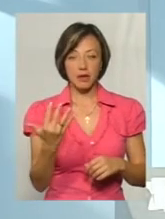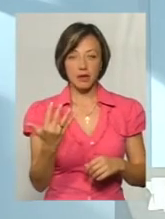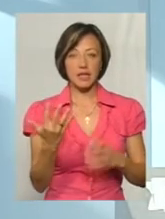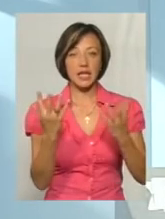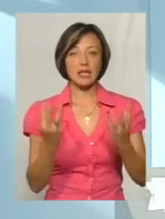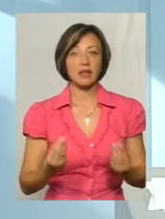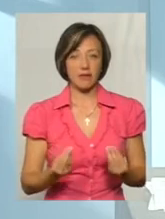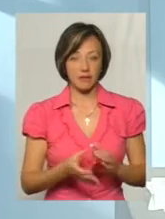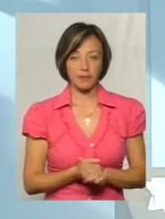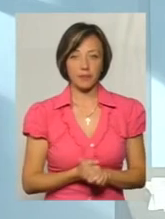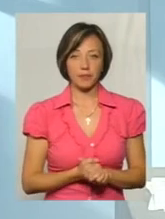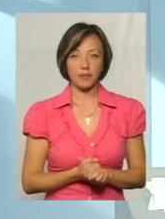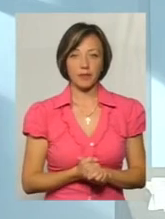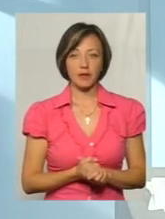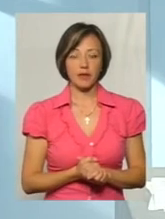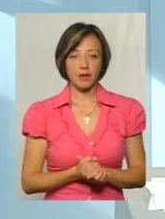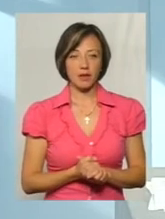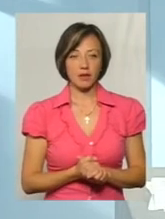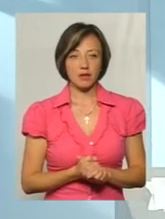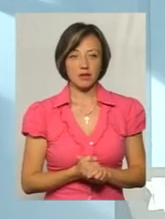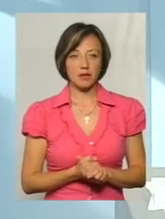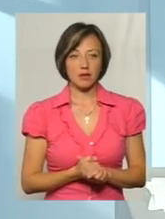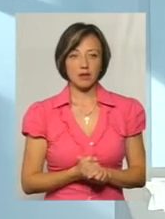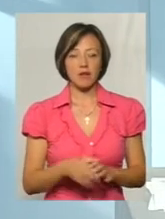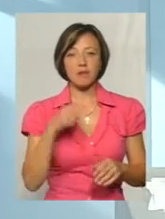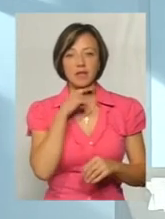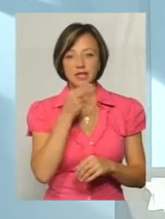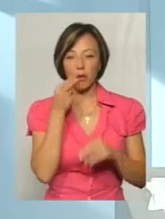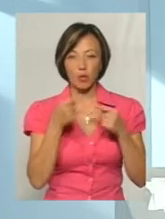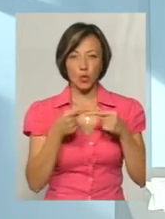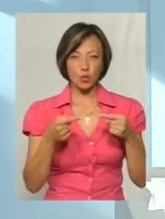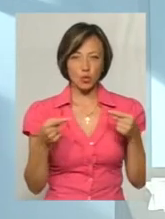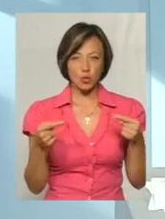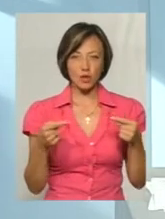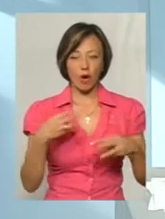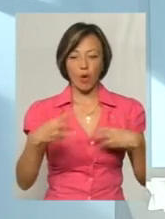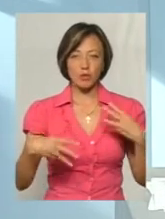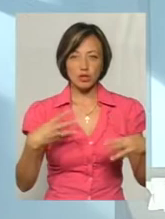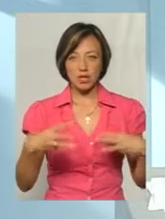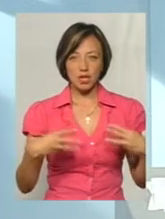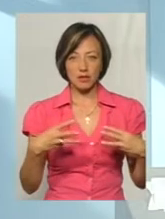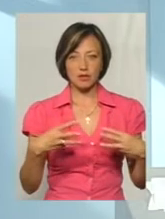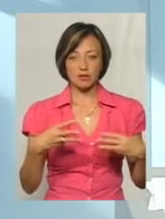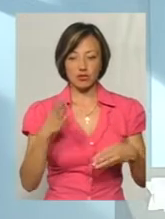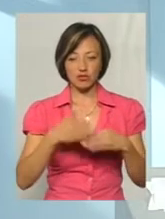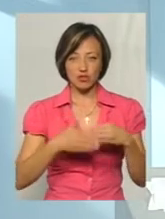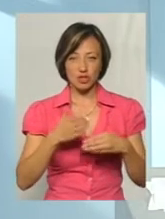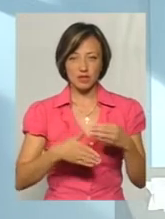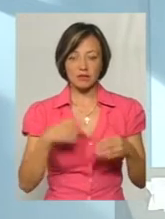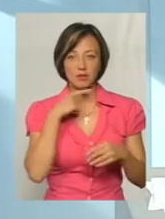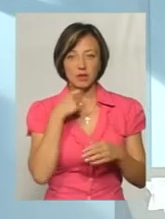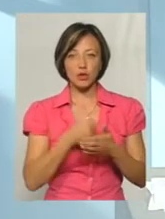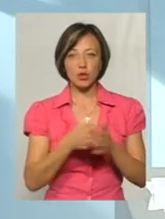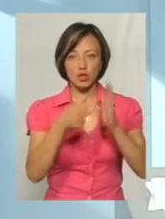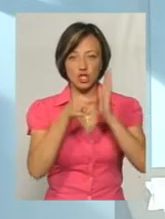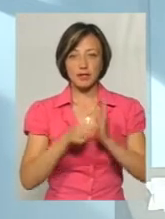155 днів. В м'ясних продуктах, копченостях, шинці, наприклад, до